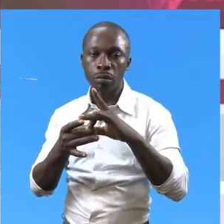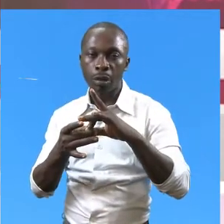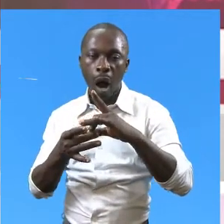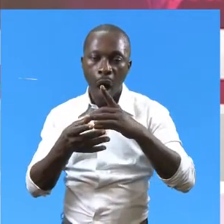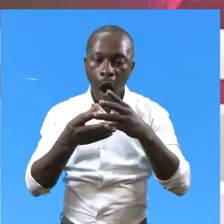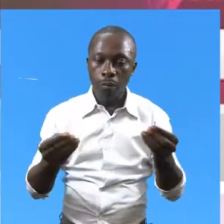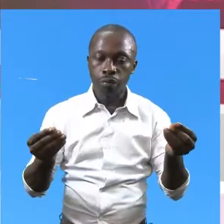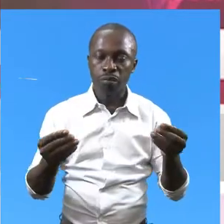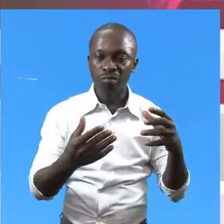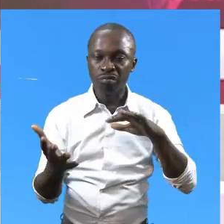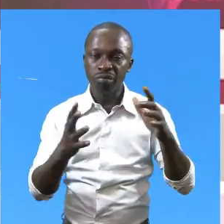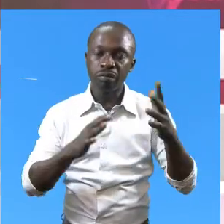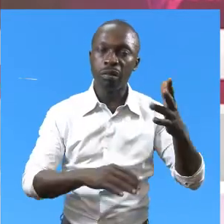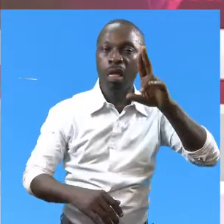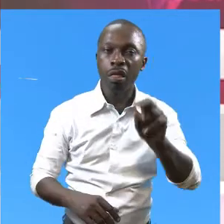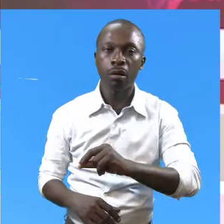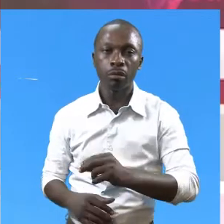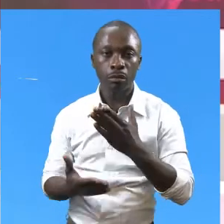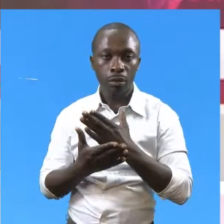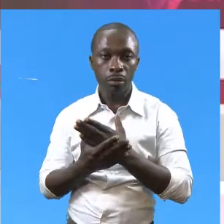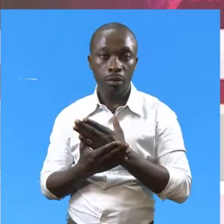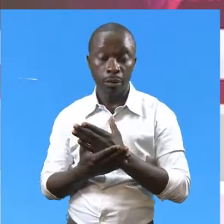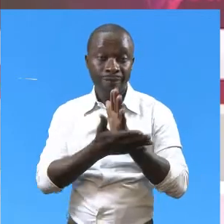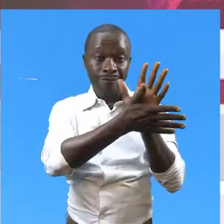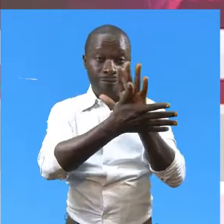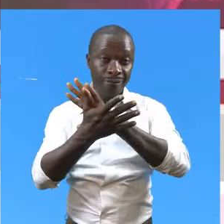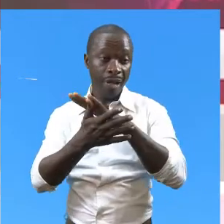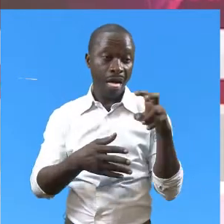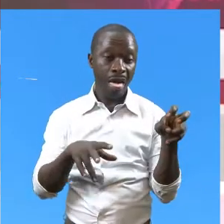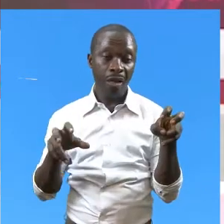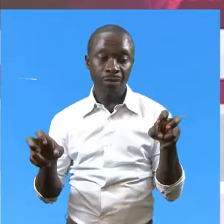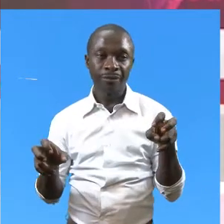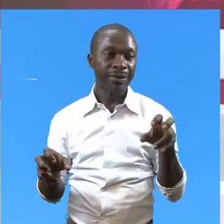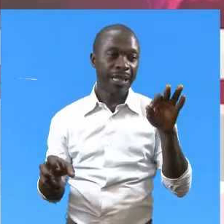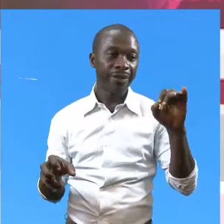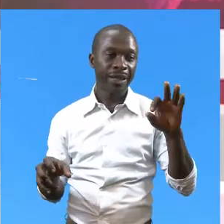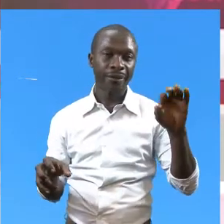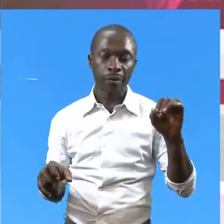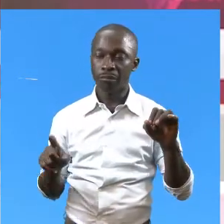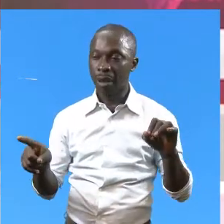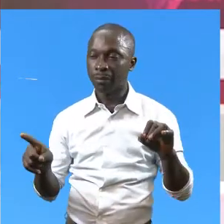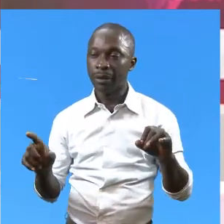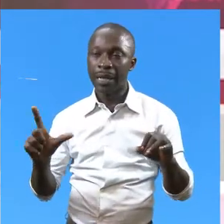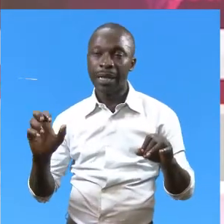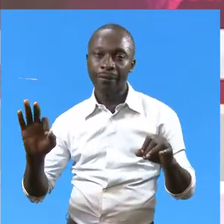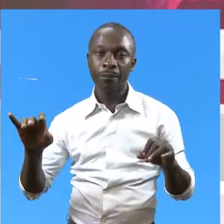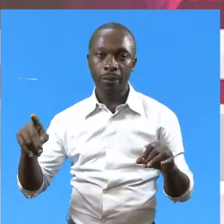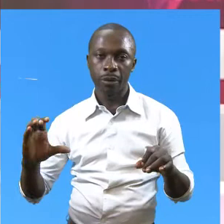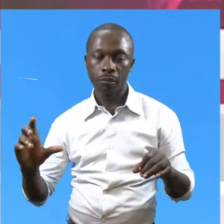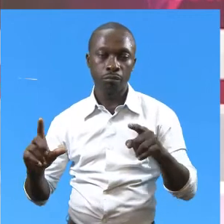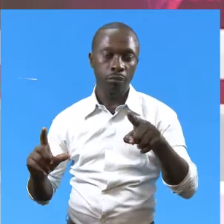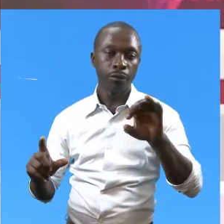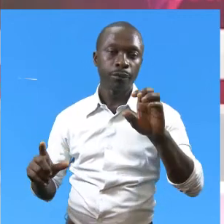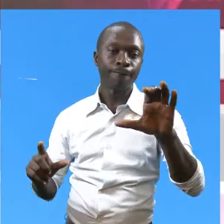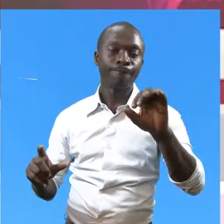camerounaise de football. Les consultations se sont déroulées par vidéoconférence. La FIFA était représentée par